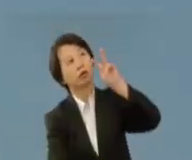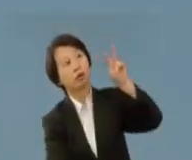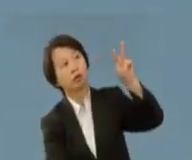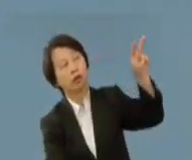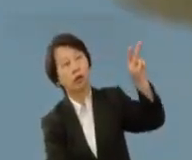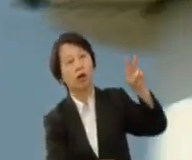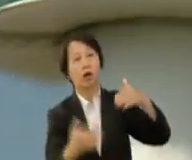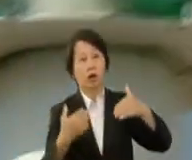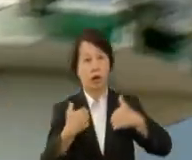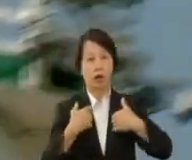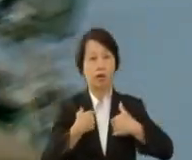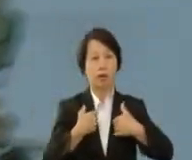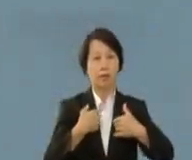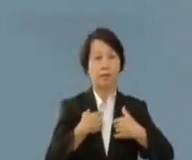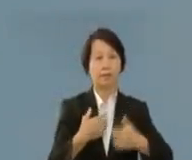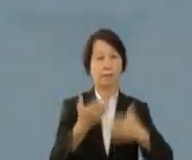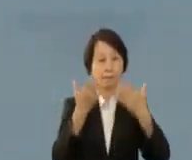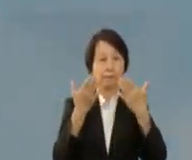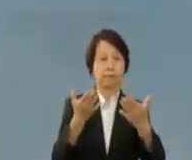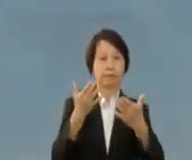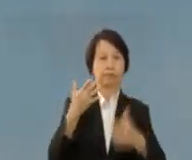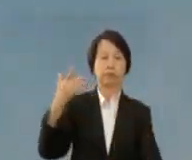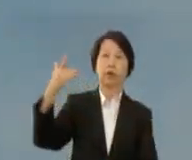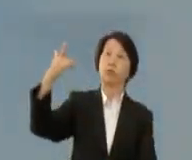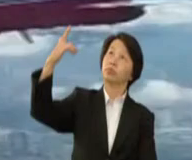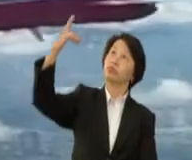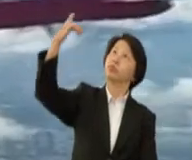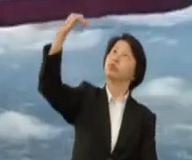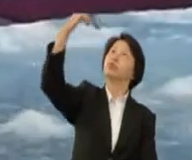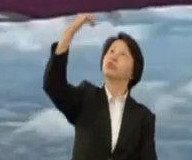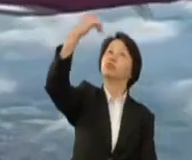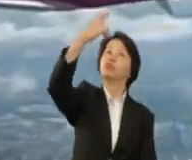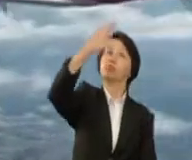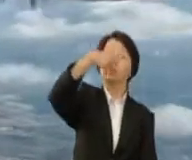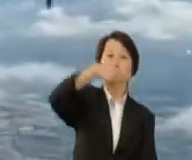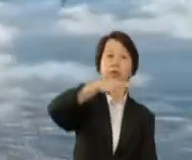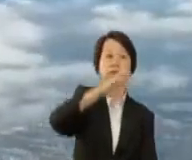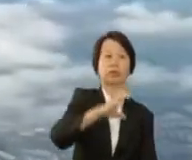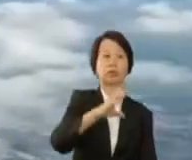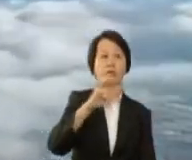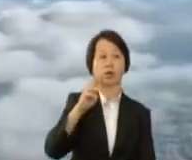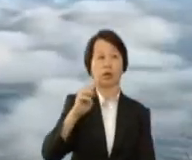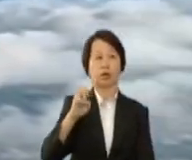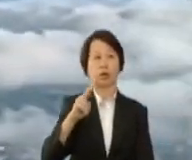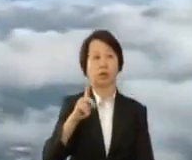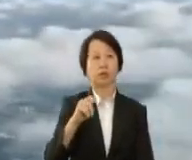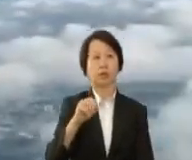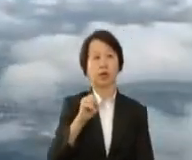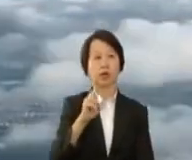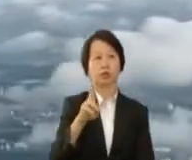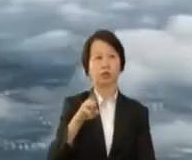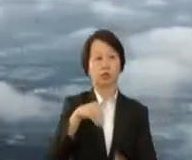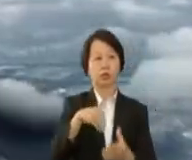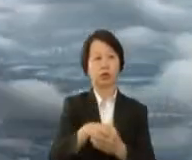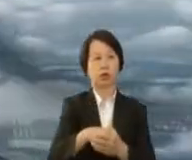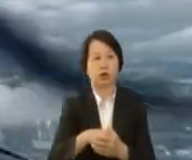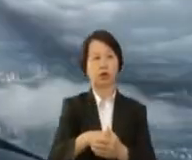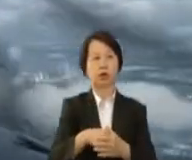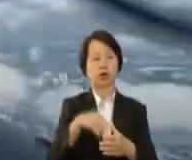Kami bawakan kepada anda pesawat Pilatus PZ-7 Mark II dalam